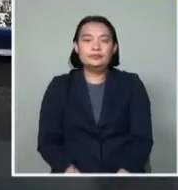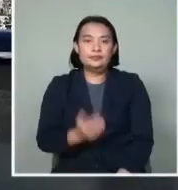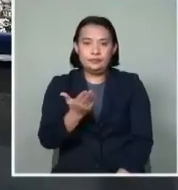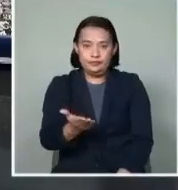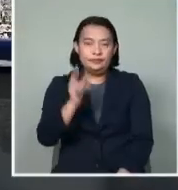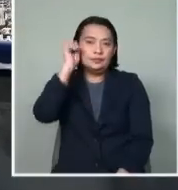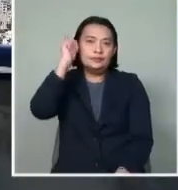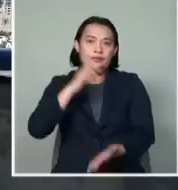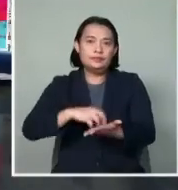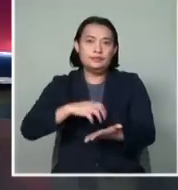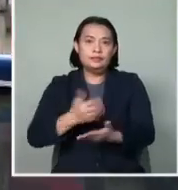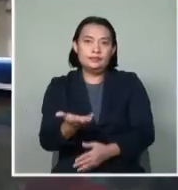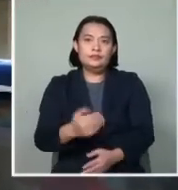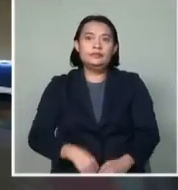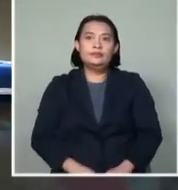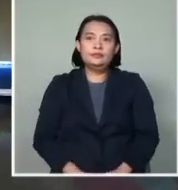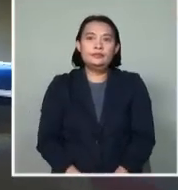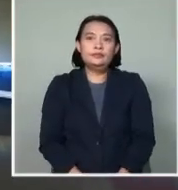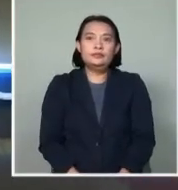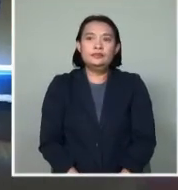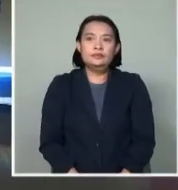ญอินครับ เชิญค่ะ